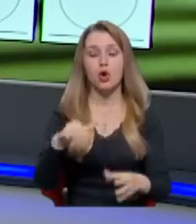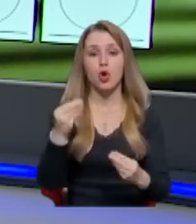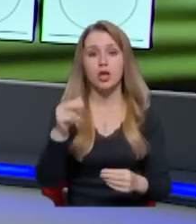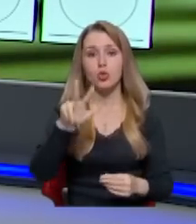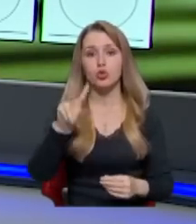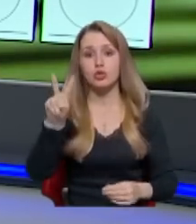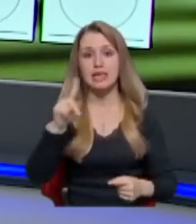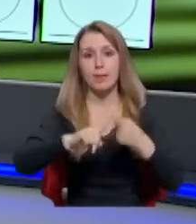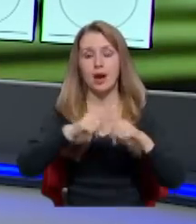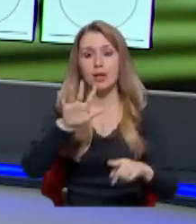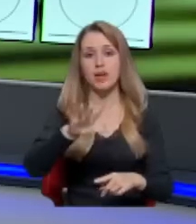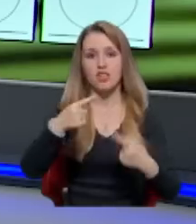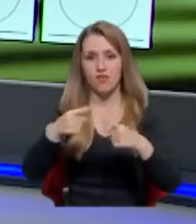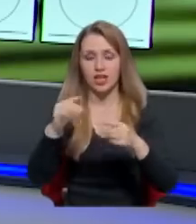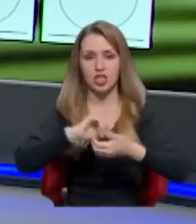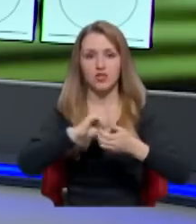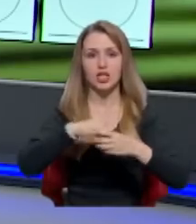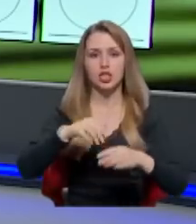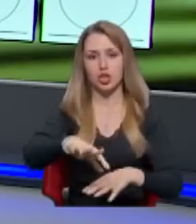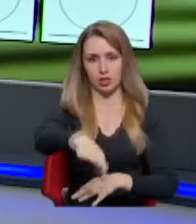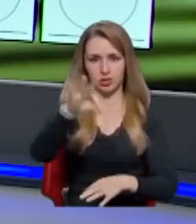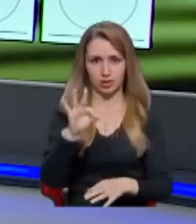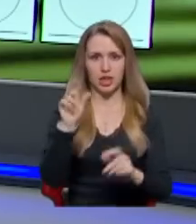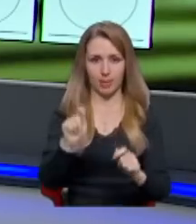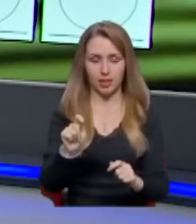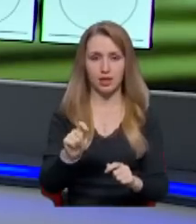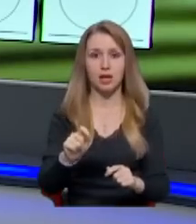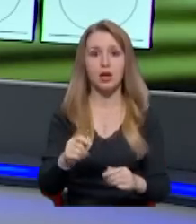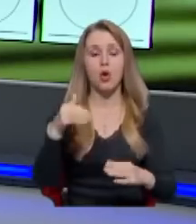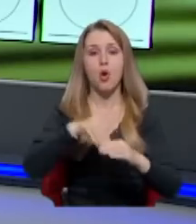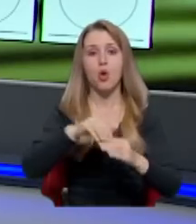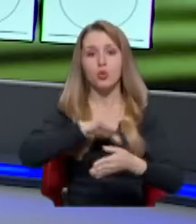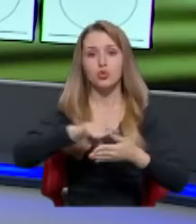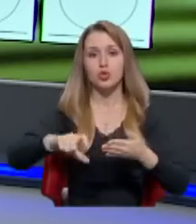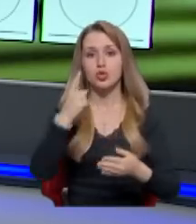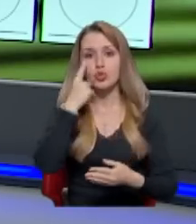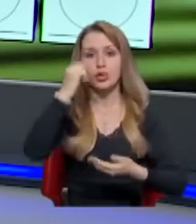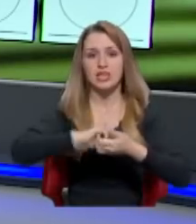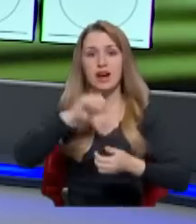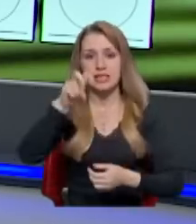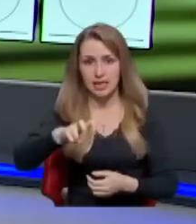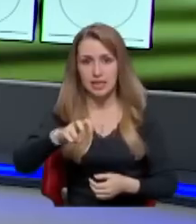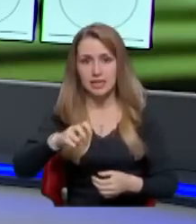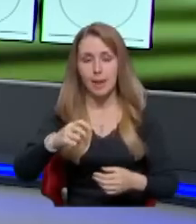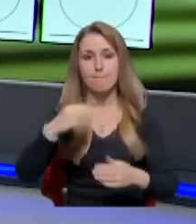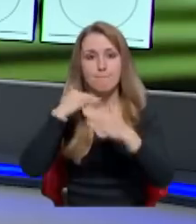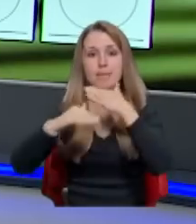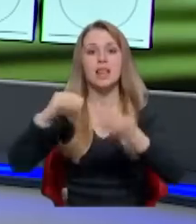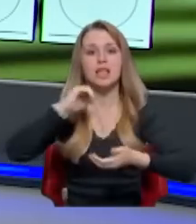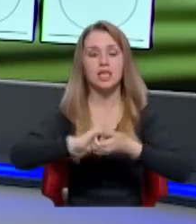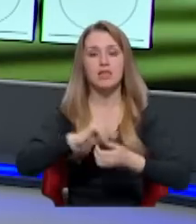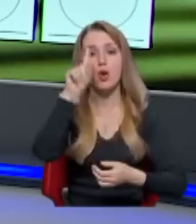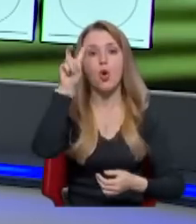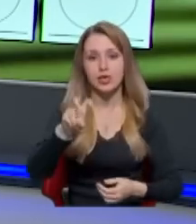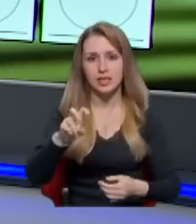32 Parti ve 5 ayrı ittifak için kura çekimi yapıldı oy pusulasında Cumhur ittifakı 8 millet ittifakı ise